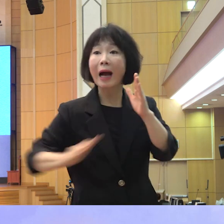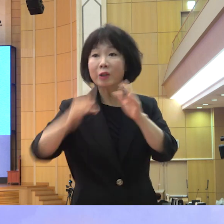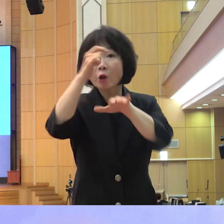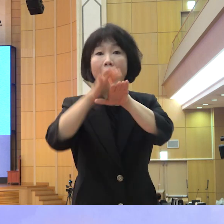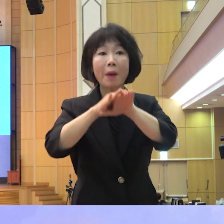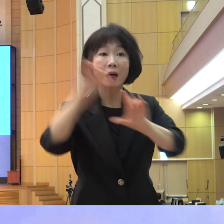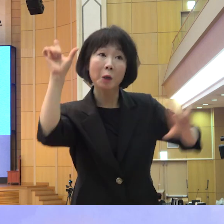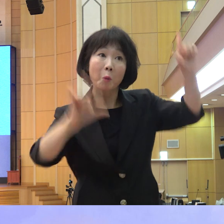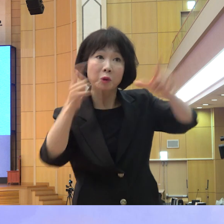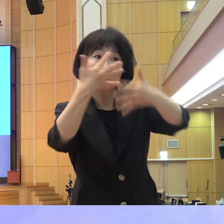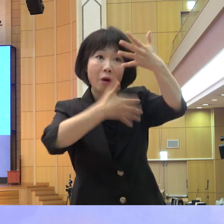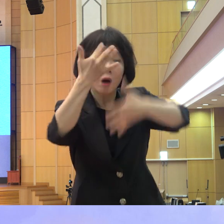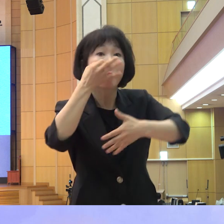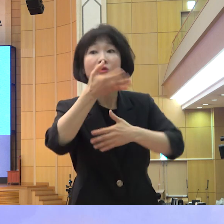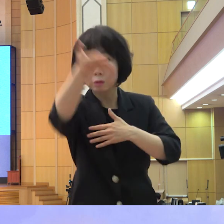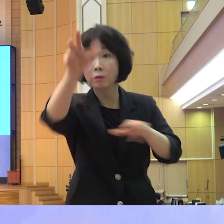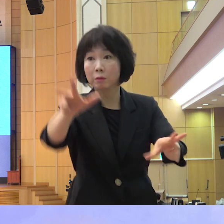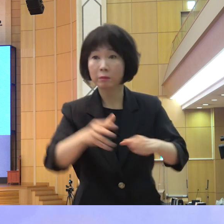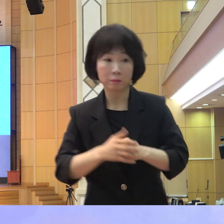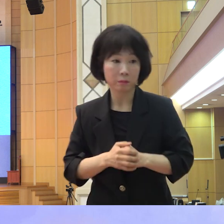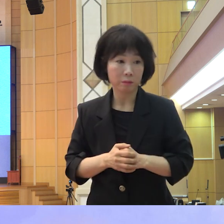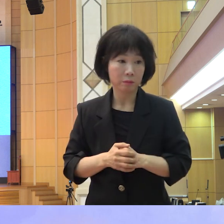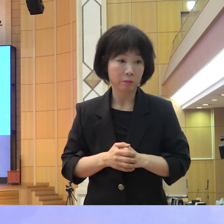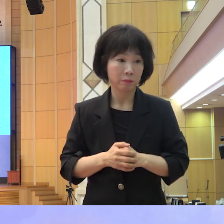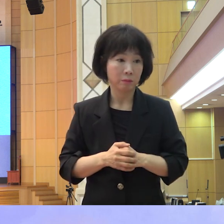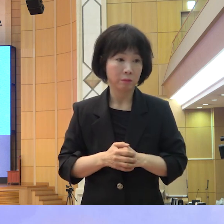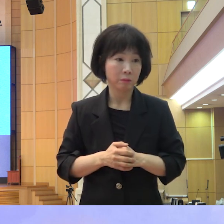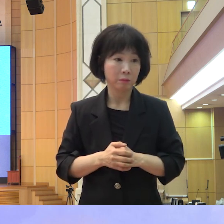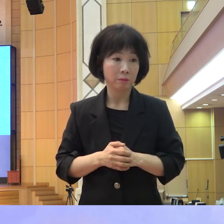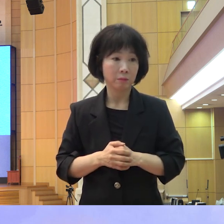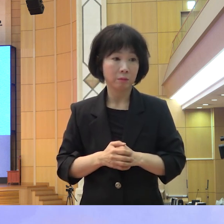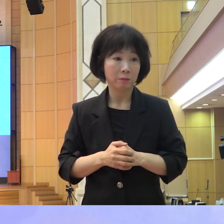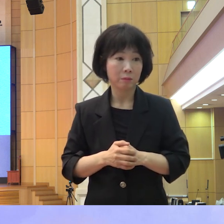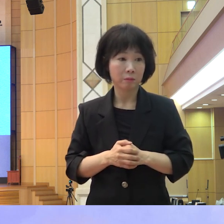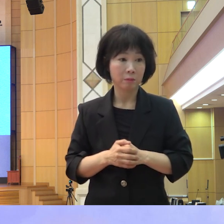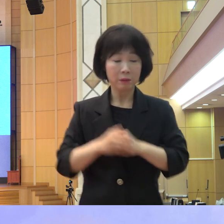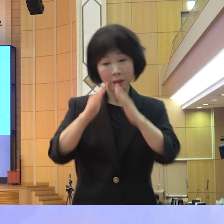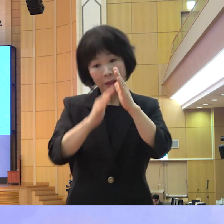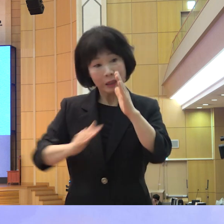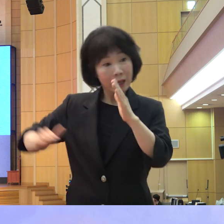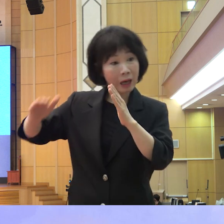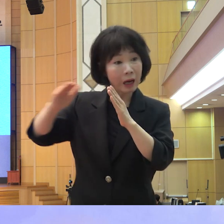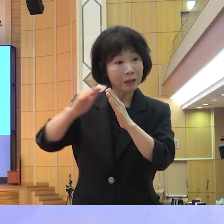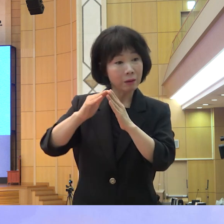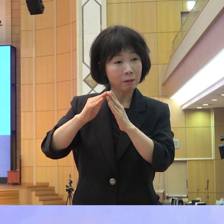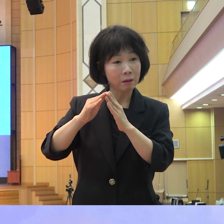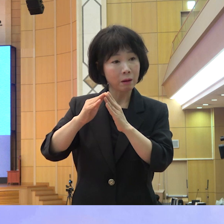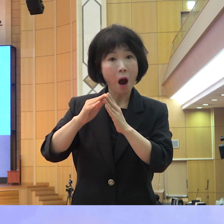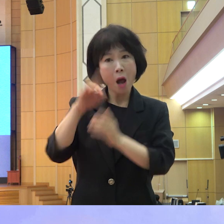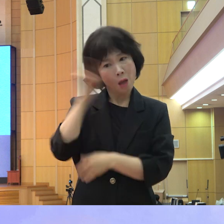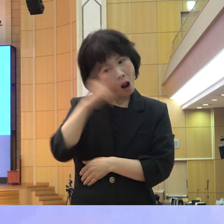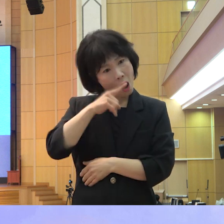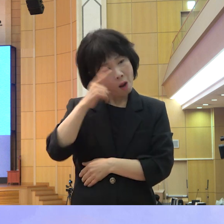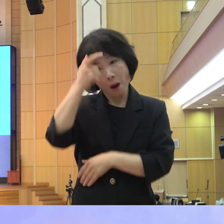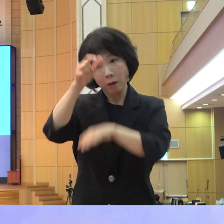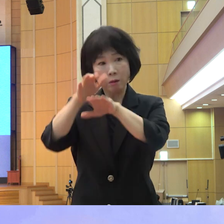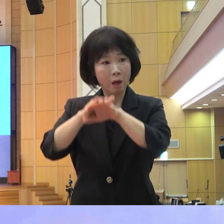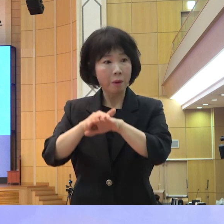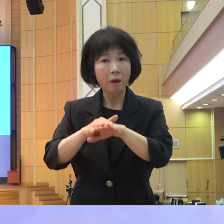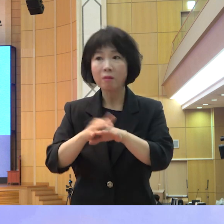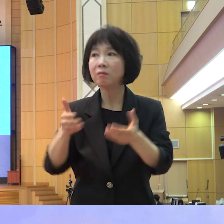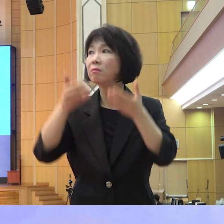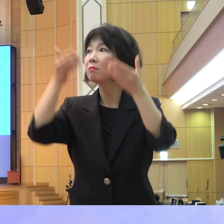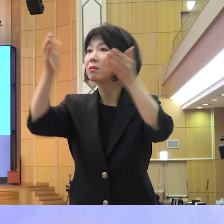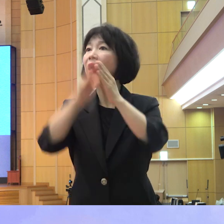거거든요. 그러니까 꼭 이렇게 하라는 것도 없고, 이 가정은 여태까지 계속 해오고 계셨던